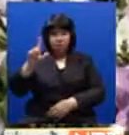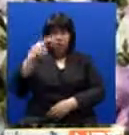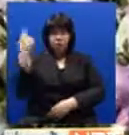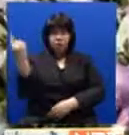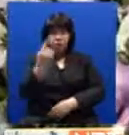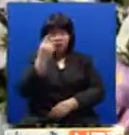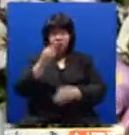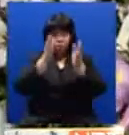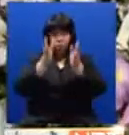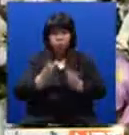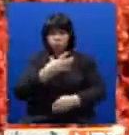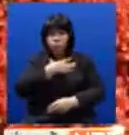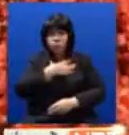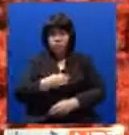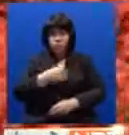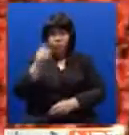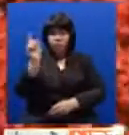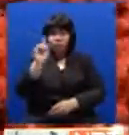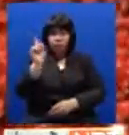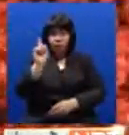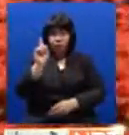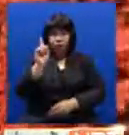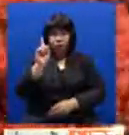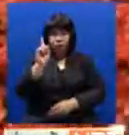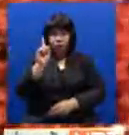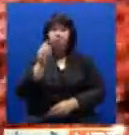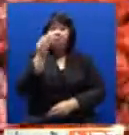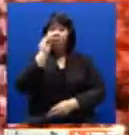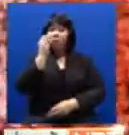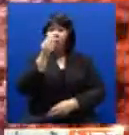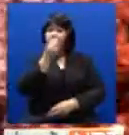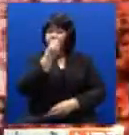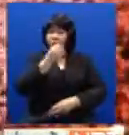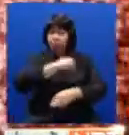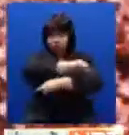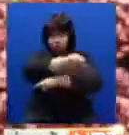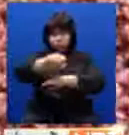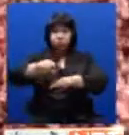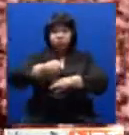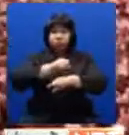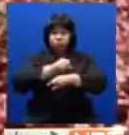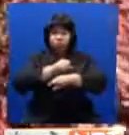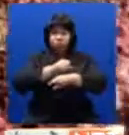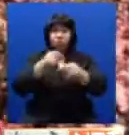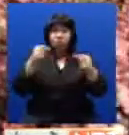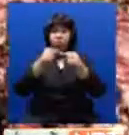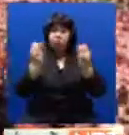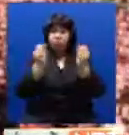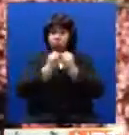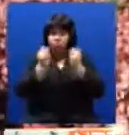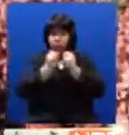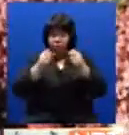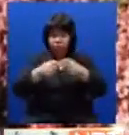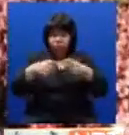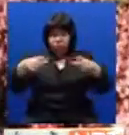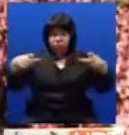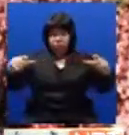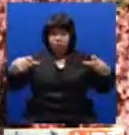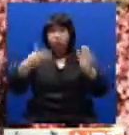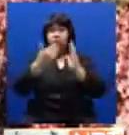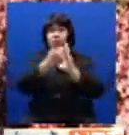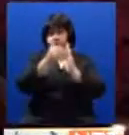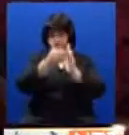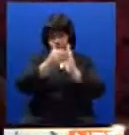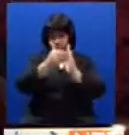ดนิยมของอเภวน้ำเขียวได้แก่สวน Flora Parkซึ่เป็นสวดอกไม้เมืองหนาวที่ใหญ่ทสดในภคตนอกเชีงเหือ